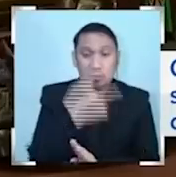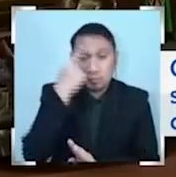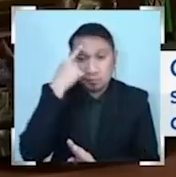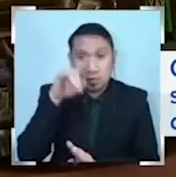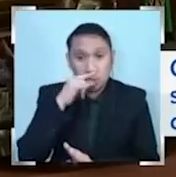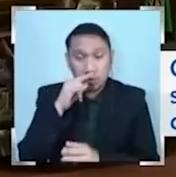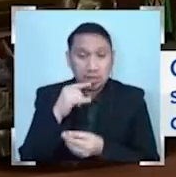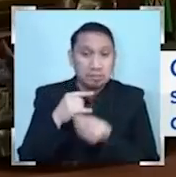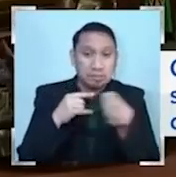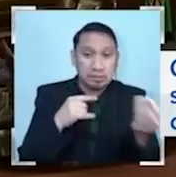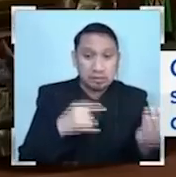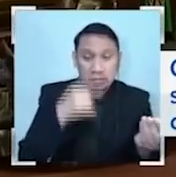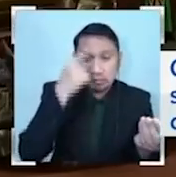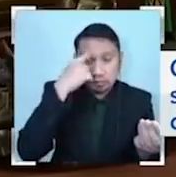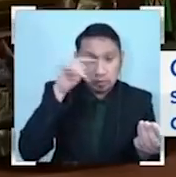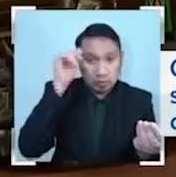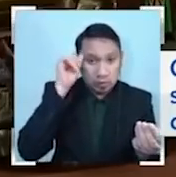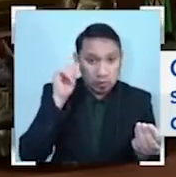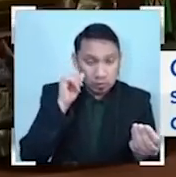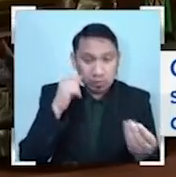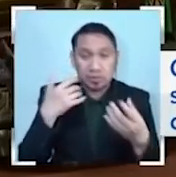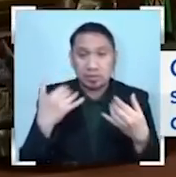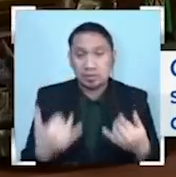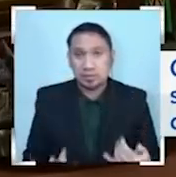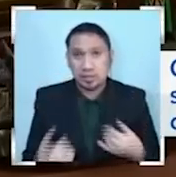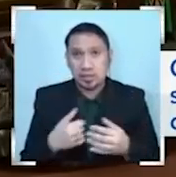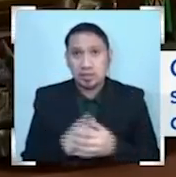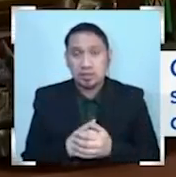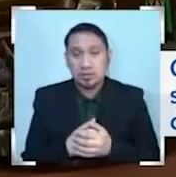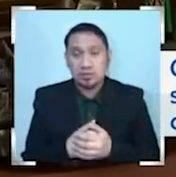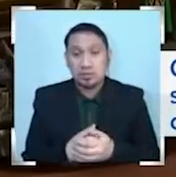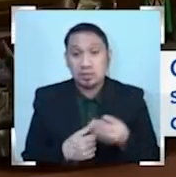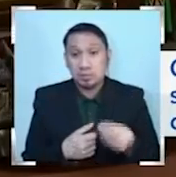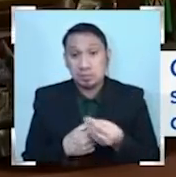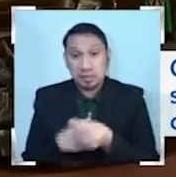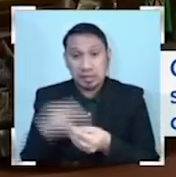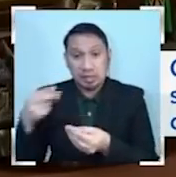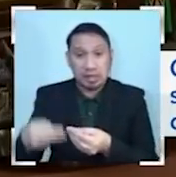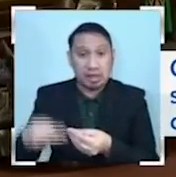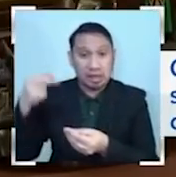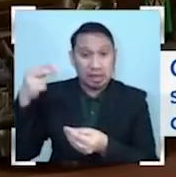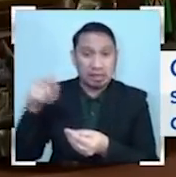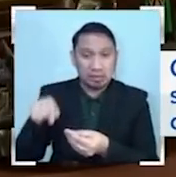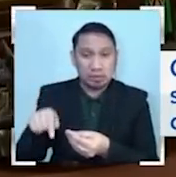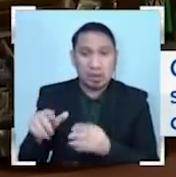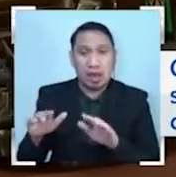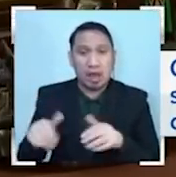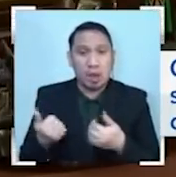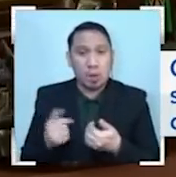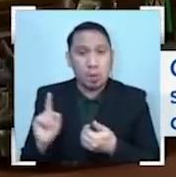No? So if you are giving a very high dose to the child, titingnan natin kung ano yung mga